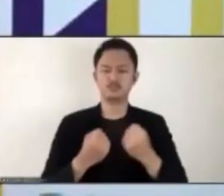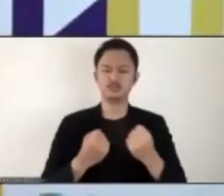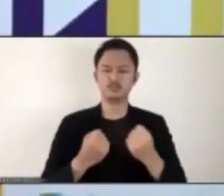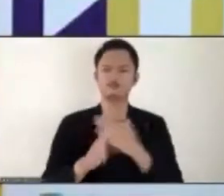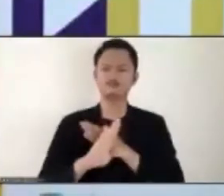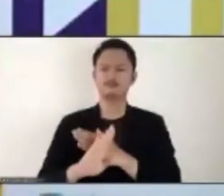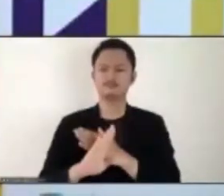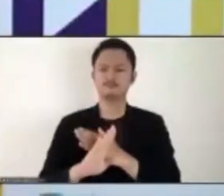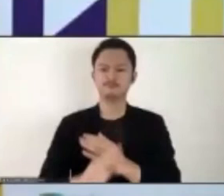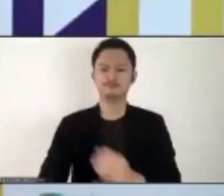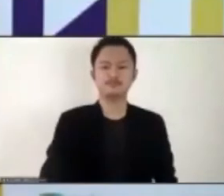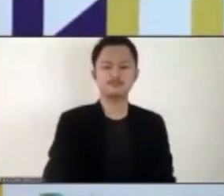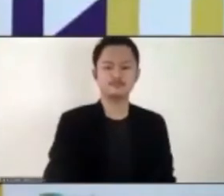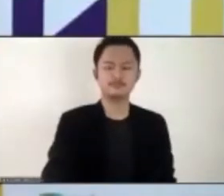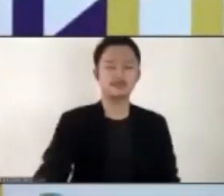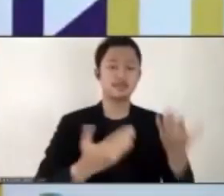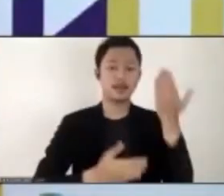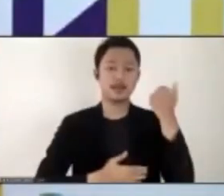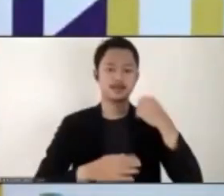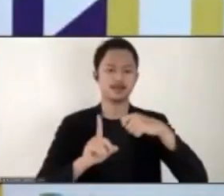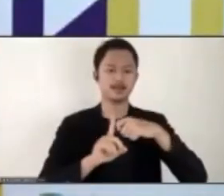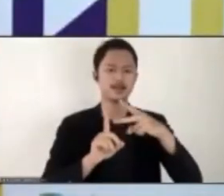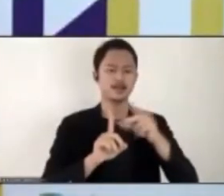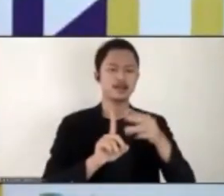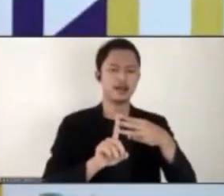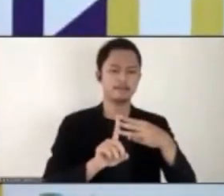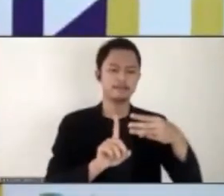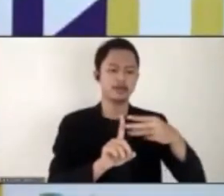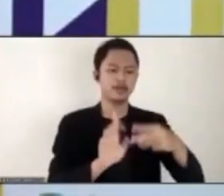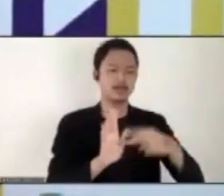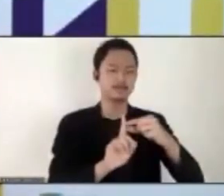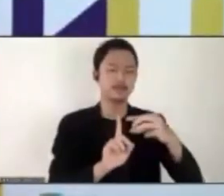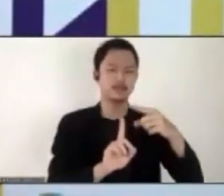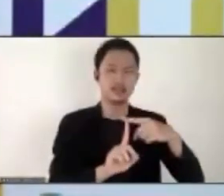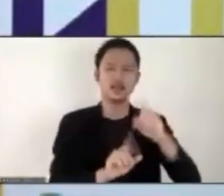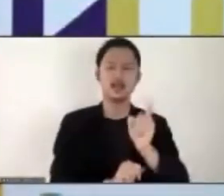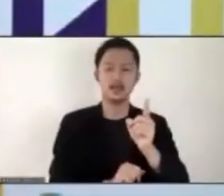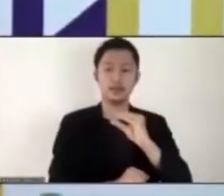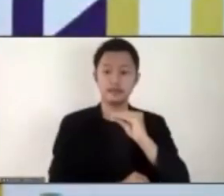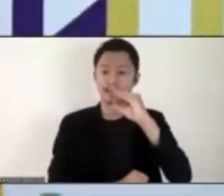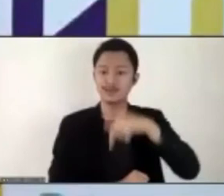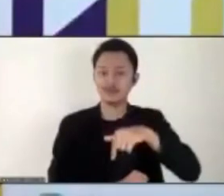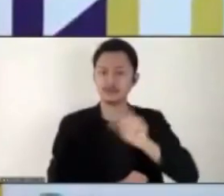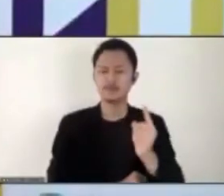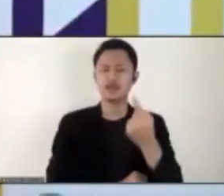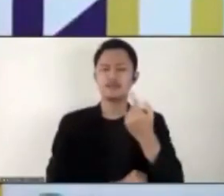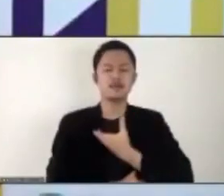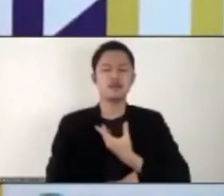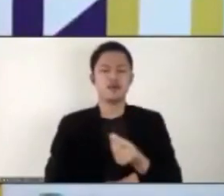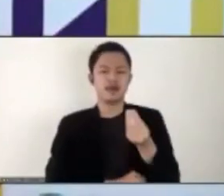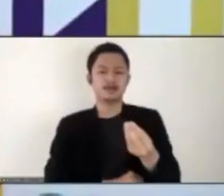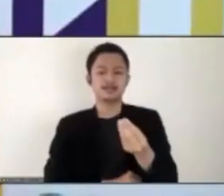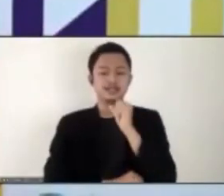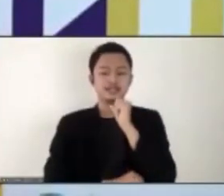pemerintahannya yang bnpp ada akhirnya BNPT juga nah pada pagi ini giliran pertama saya akan memberikan